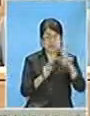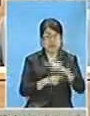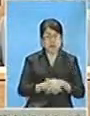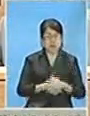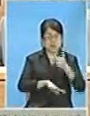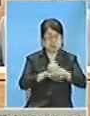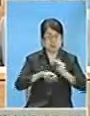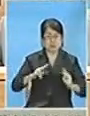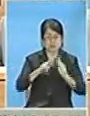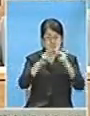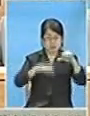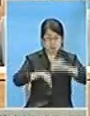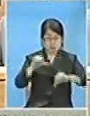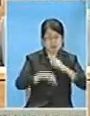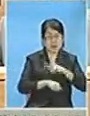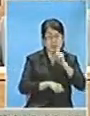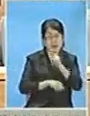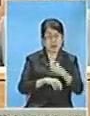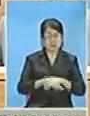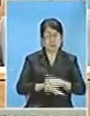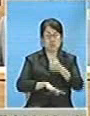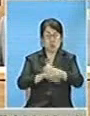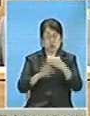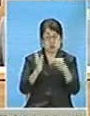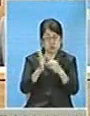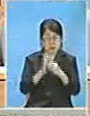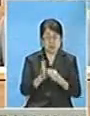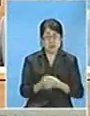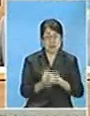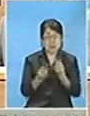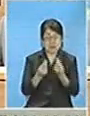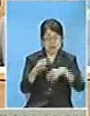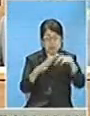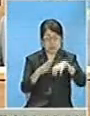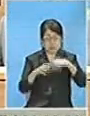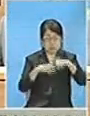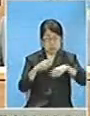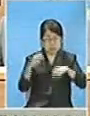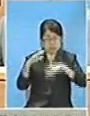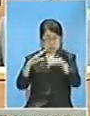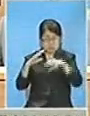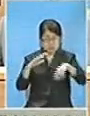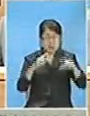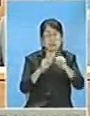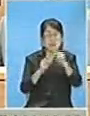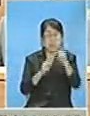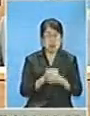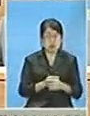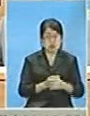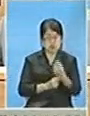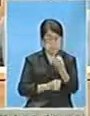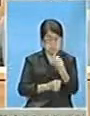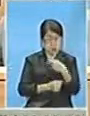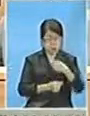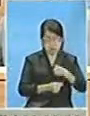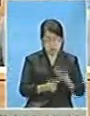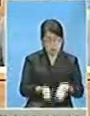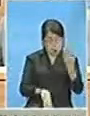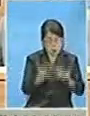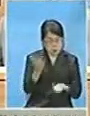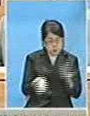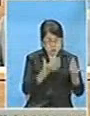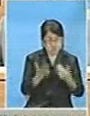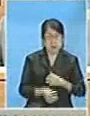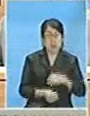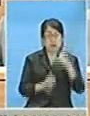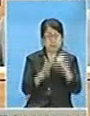ำถุงทรายไปใส่ในท่อระบายน้ำที่จุดใดบ้างขอให้บอกมาทุกจุดจะได้ไปเอาออกเพราะเป็นการขัดคำสั่งกบอผิด